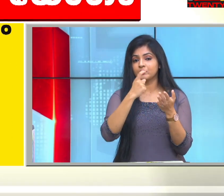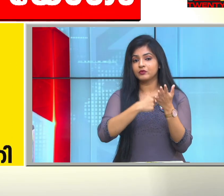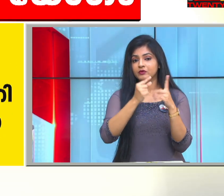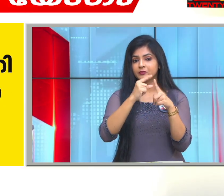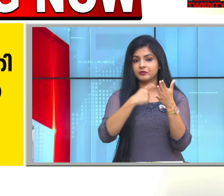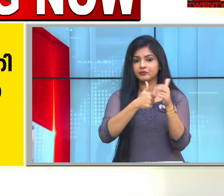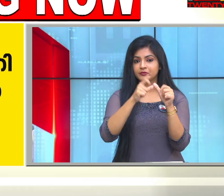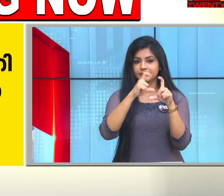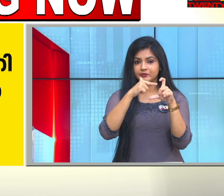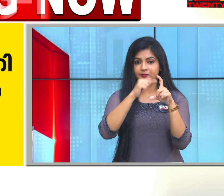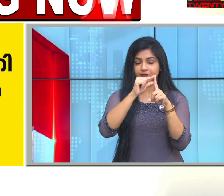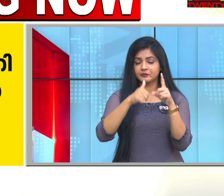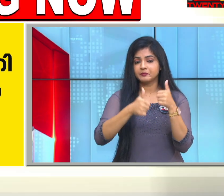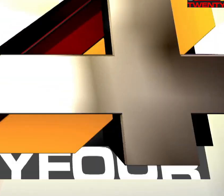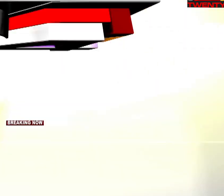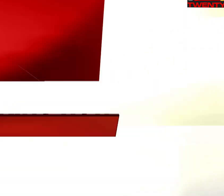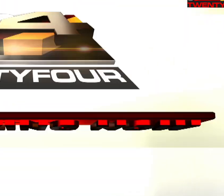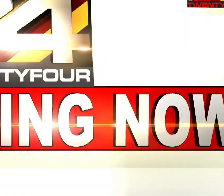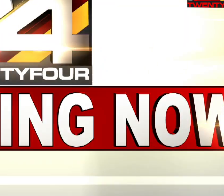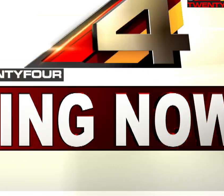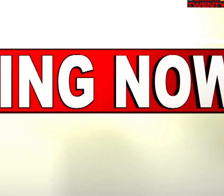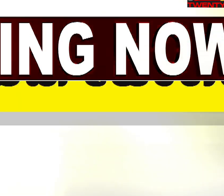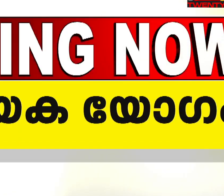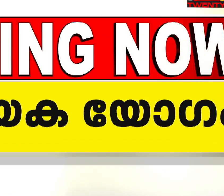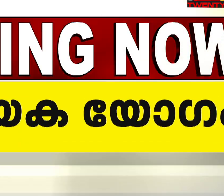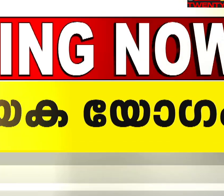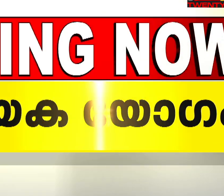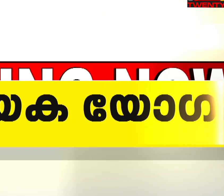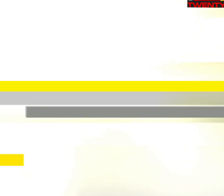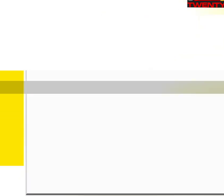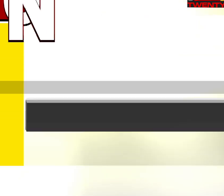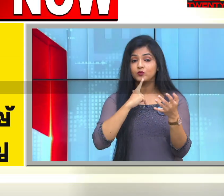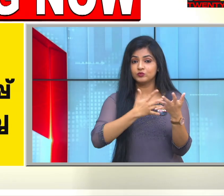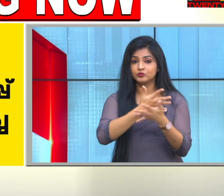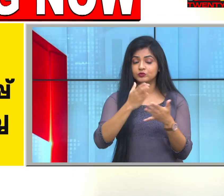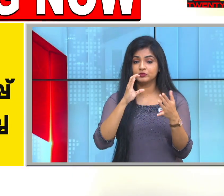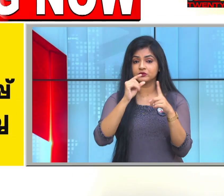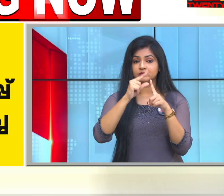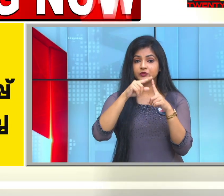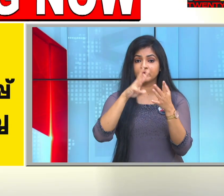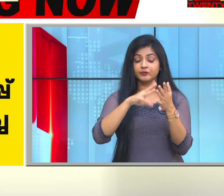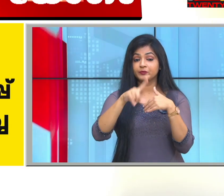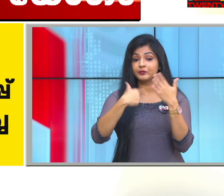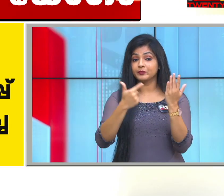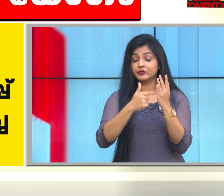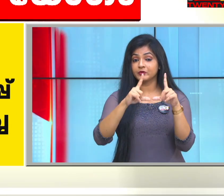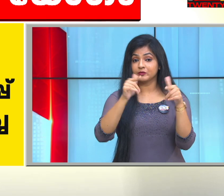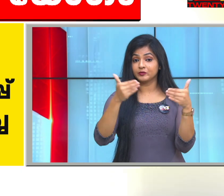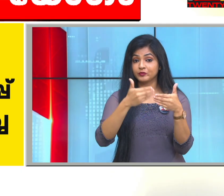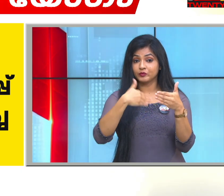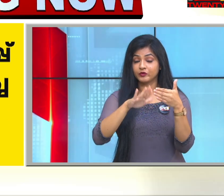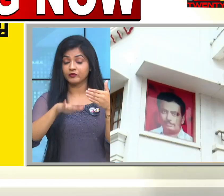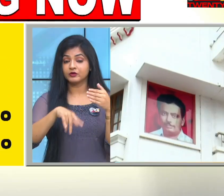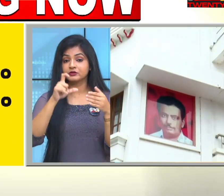സാധ്യത ഈ മണ്ഡലത്തിൽ ഉള്ളത് എന്നുള്ളതാണ് നമുക്ക് മനസ്സിലാക്കാൻ കഴിയുന്നത്. എന്തായാലും നിർണായകമായ ചർച്ചകളിലേക്ക് CPIM കടക്കുന്നു. തിങ്കളാഴ്ച ചേരുന്ന ജില്ലാ സെക്രട്ടേറിയറ്റ് യോഗം